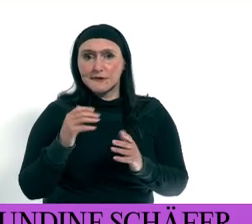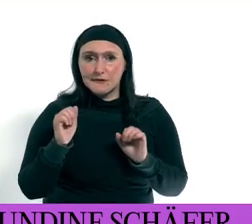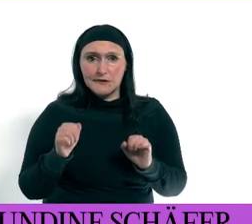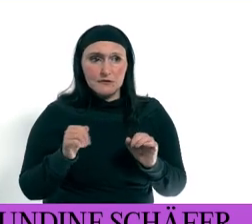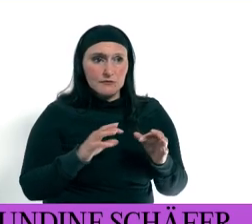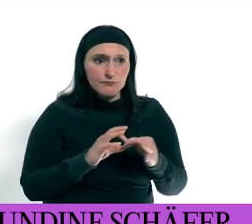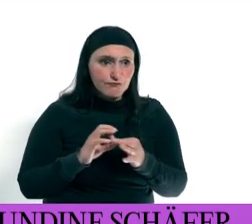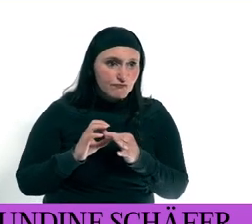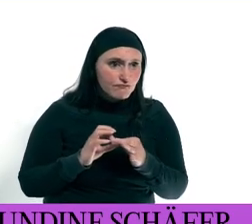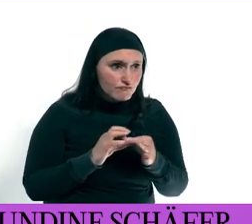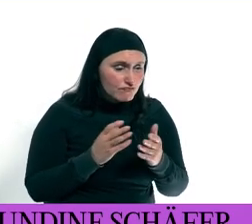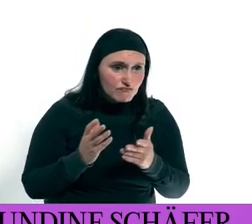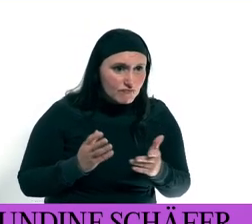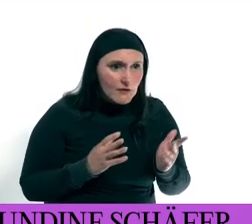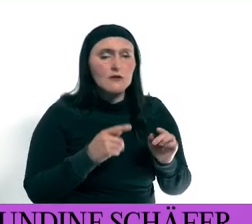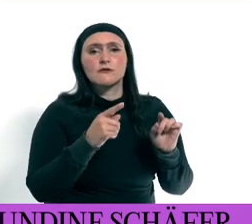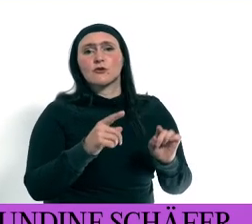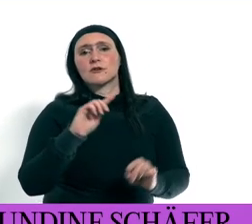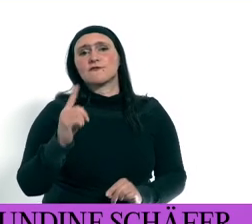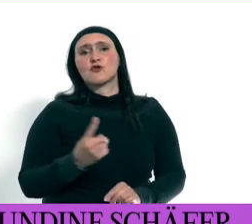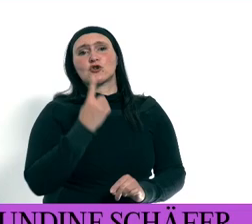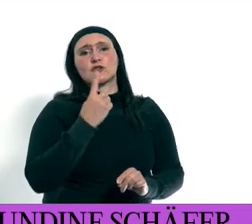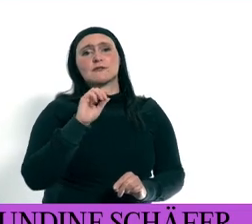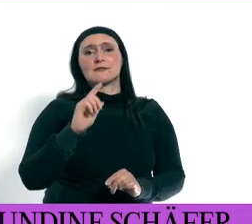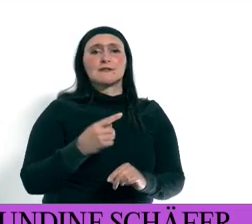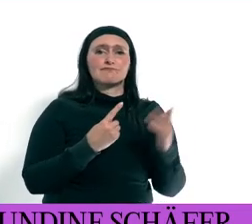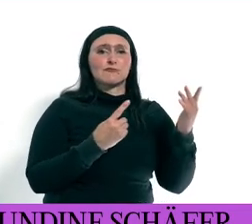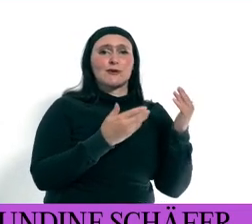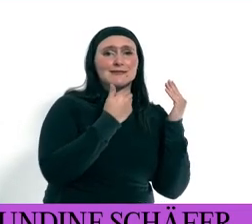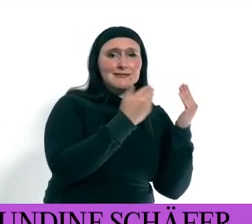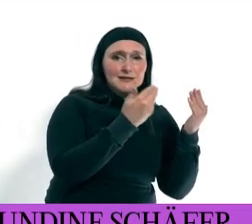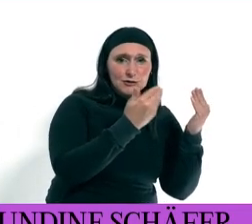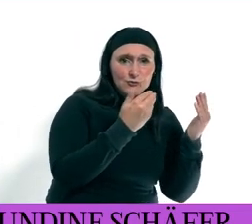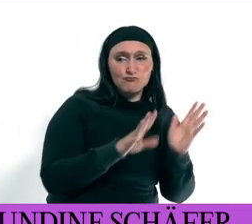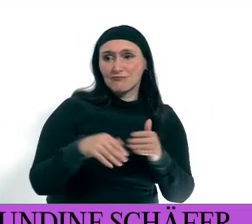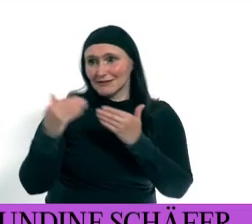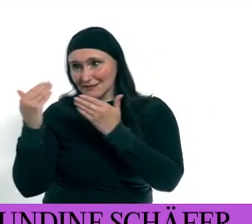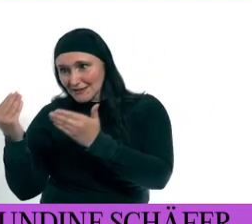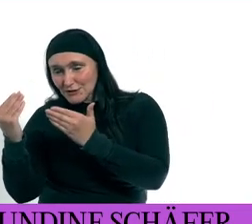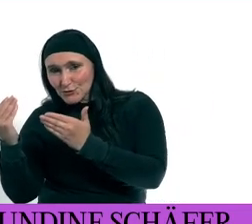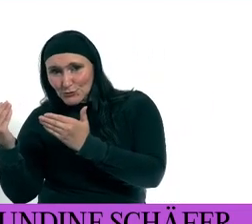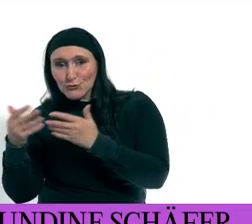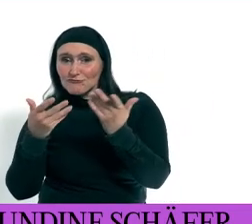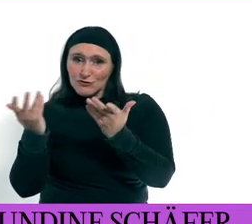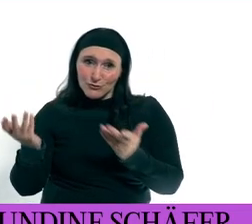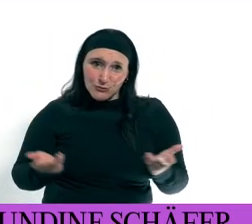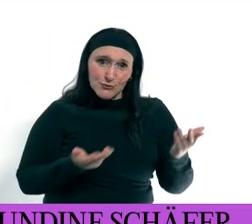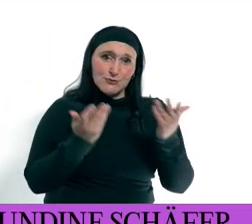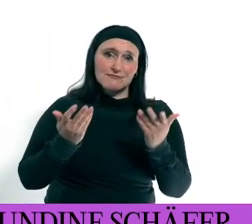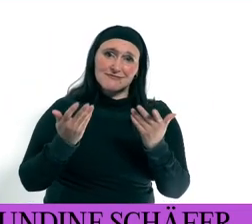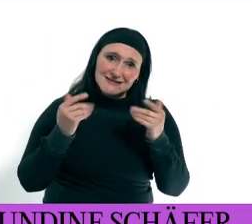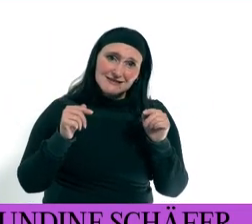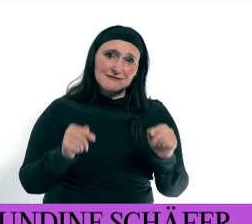Schluss kommen. Ich möchte Lippi, Mabub und Matthias ganz, ganz herzlich danken für dieses